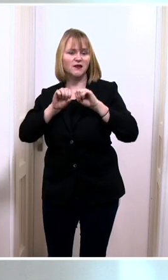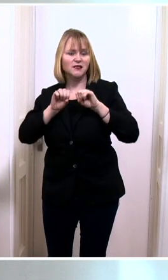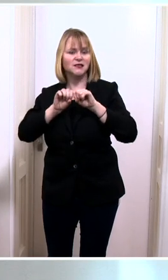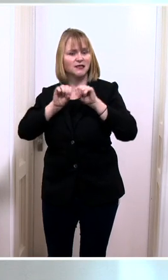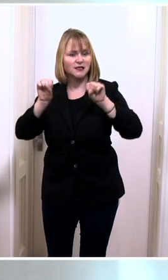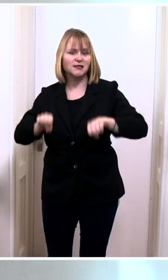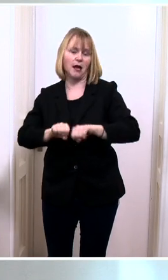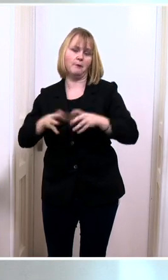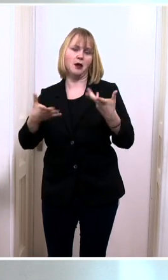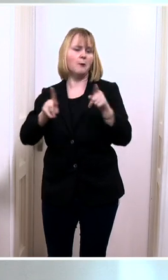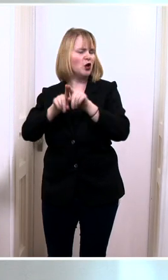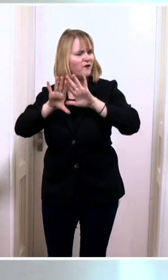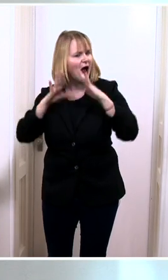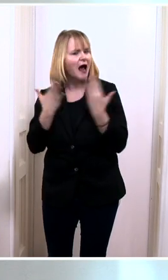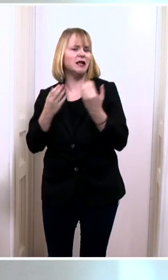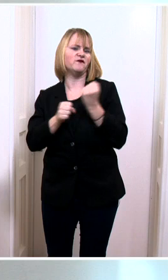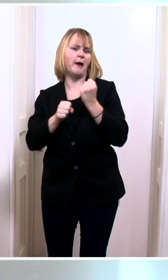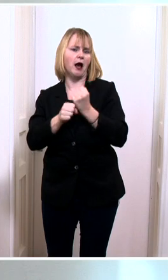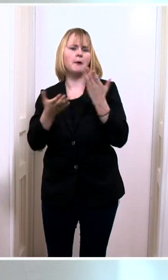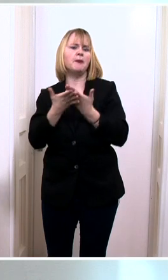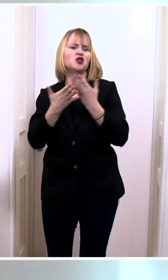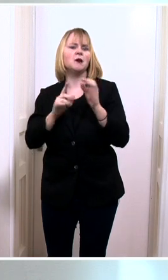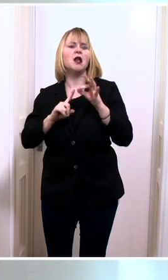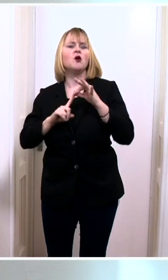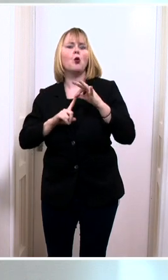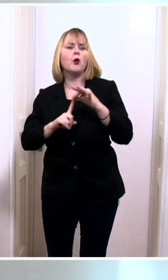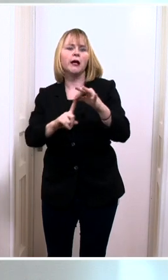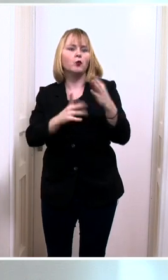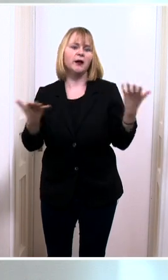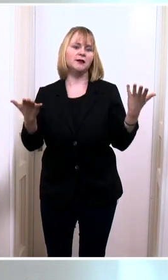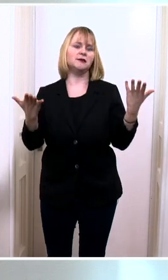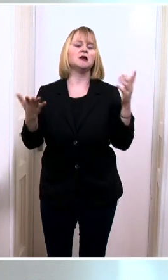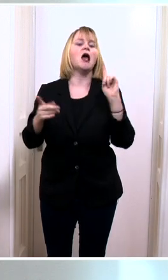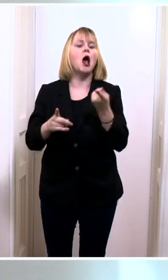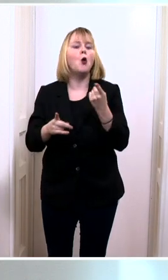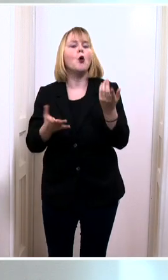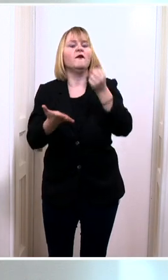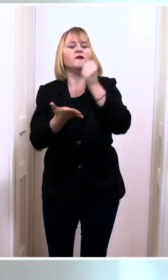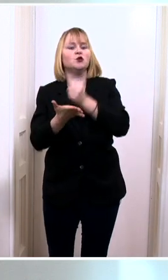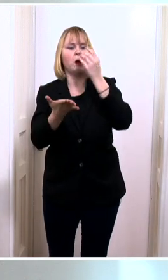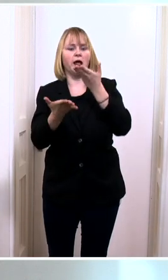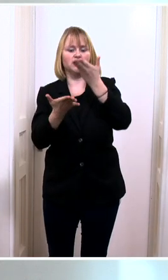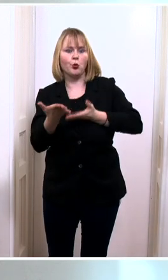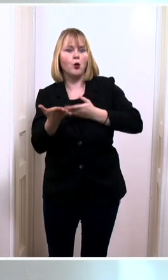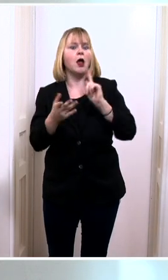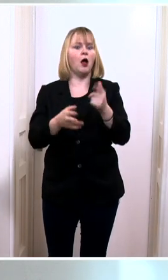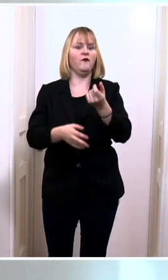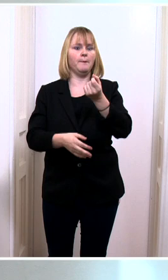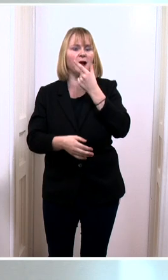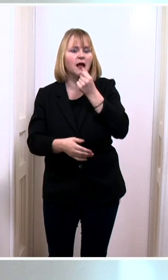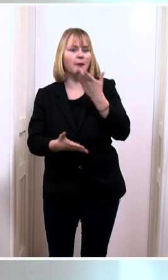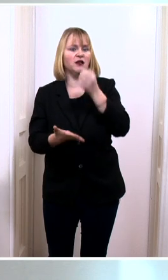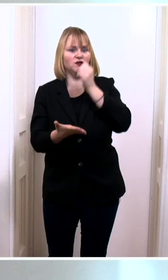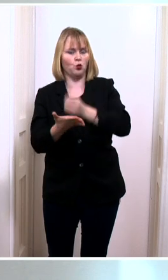allem, was wir machen, also das Contact Tracing, auch die Zulassungen, die ganzen Medikamentenzulassungen